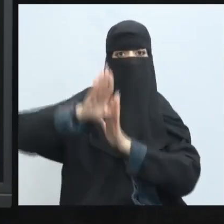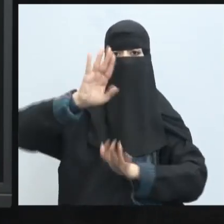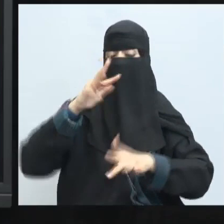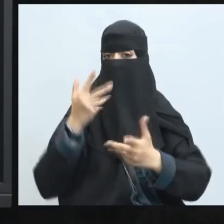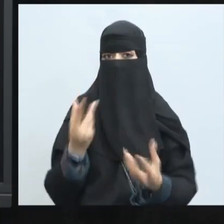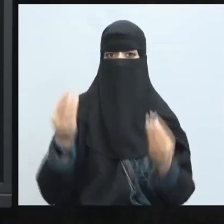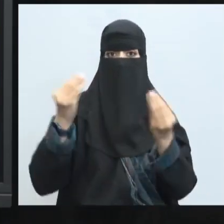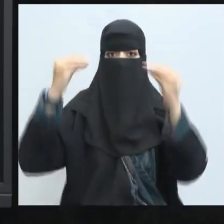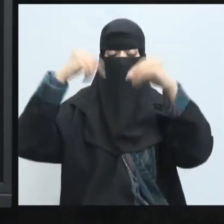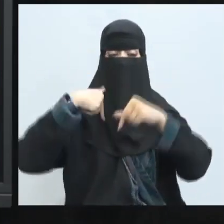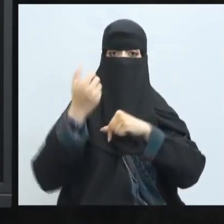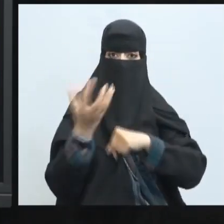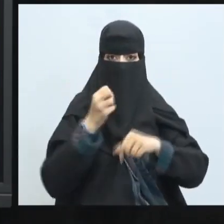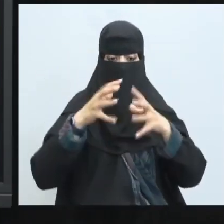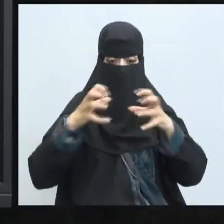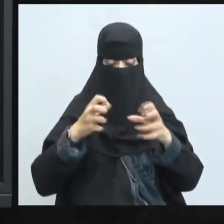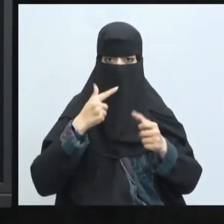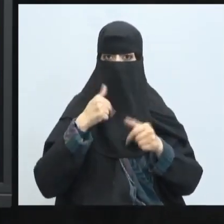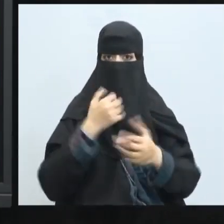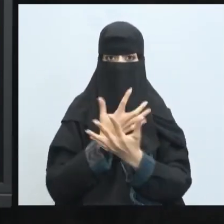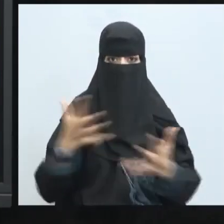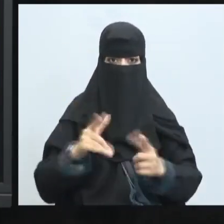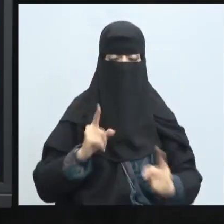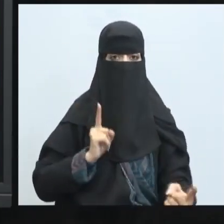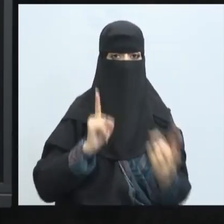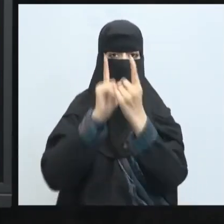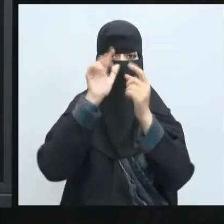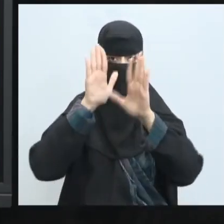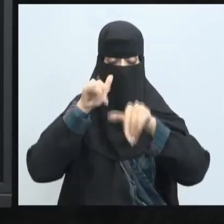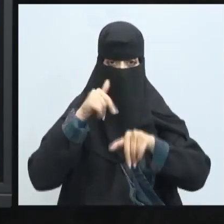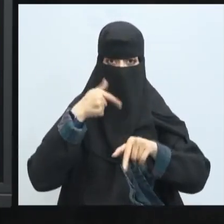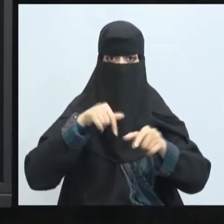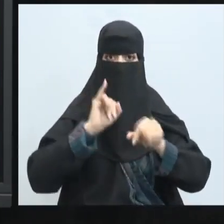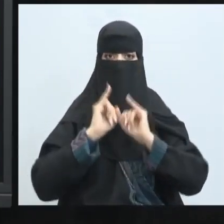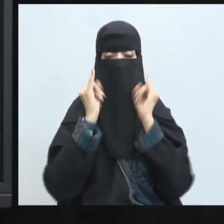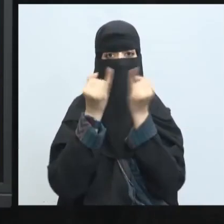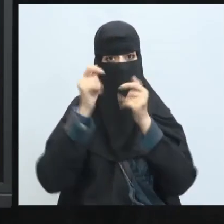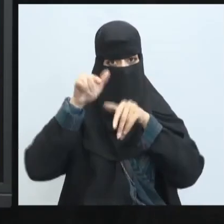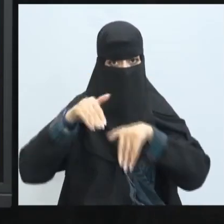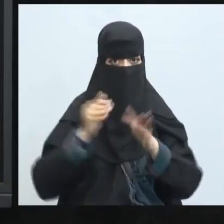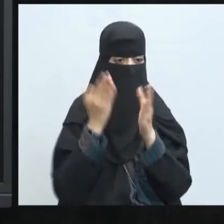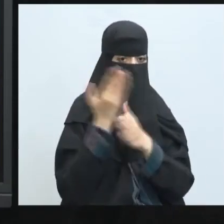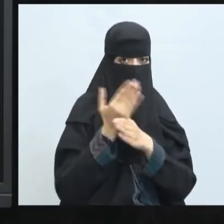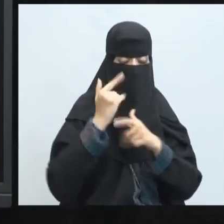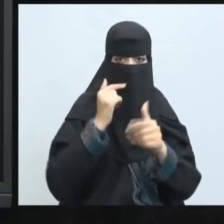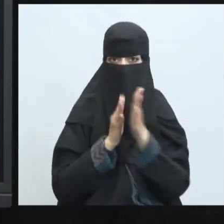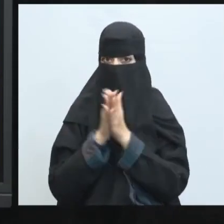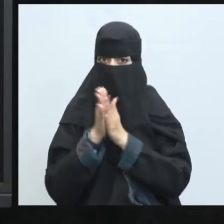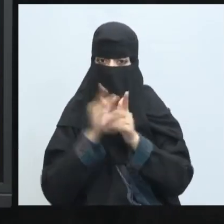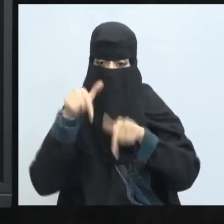الانتاجيه وايضا صلنا في كثير من المواقف في المنظمات وسبب اهتمامهم